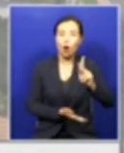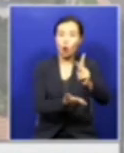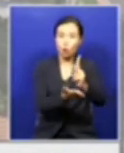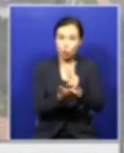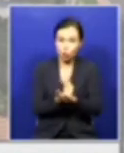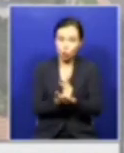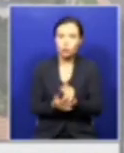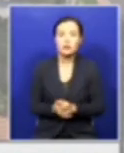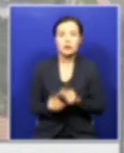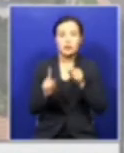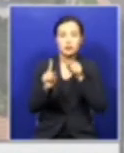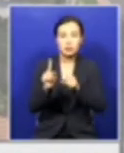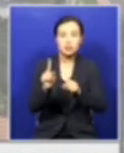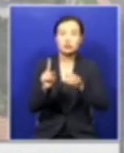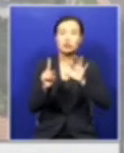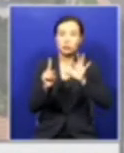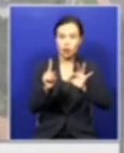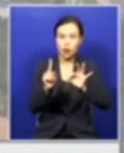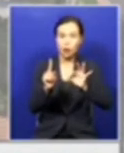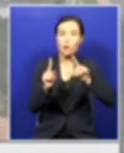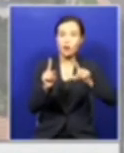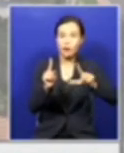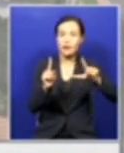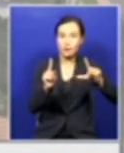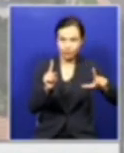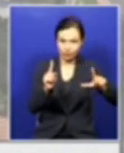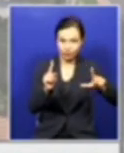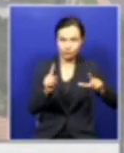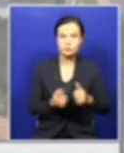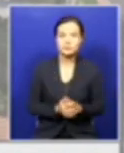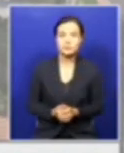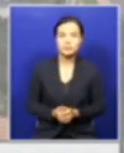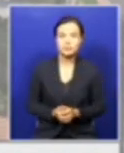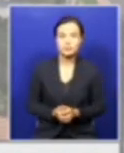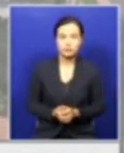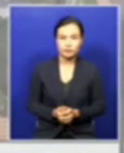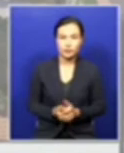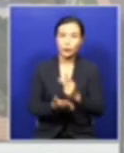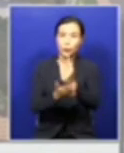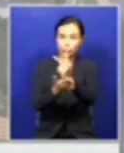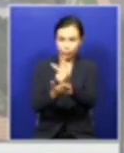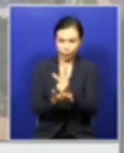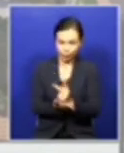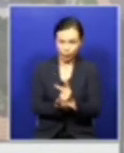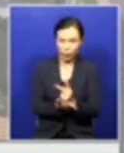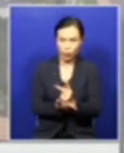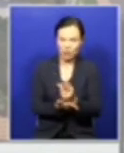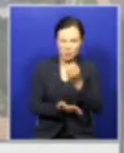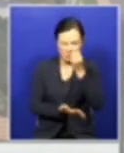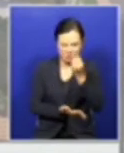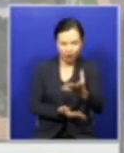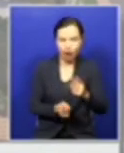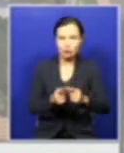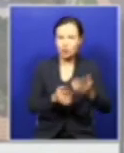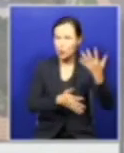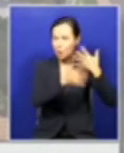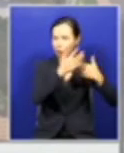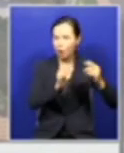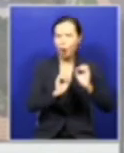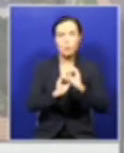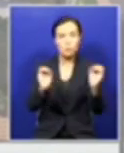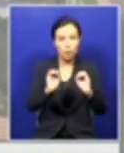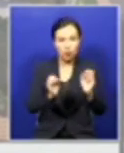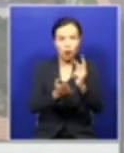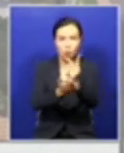ง 1.9 ล้านล้านบาทเป็นการกู้เงินที่มากที่สุดเป็นประวัติศาสตร์ของชาติไท